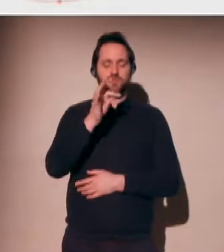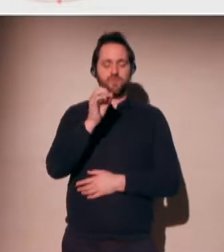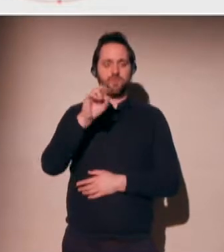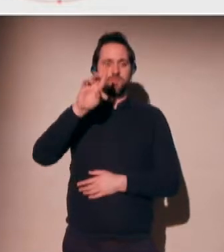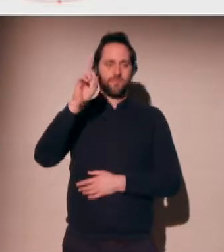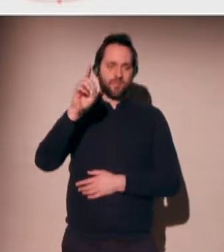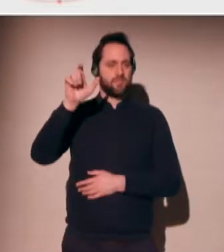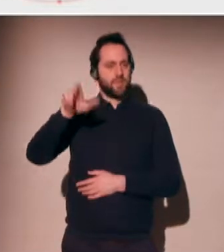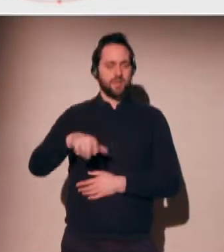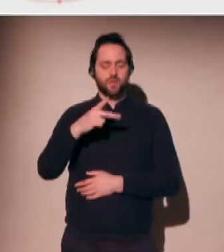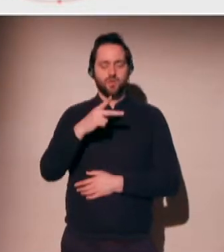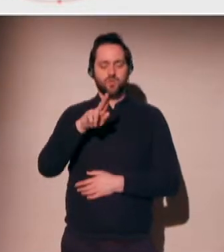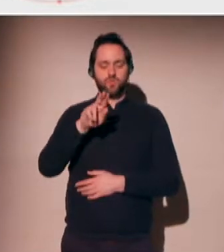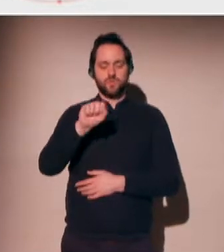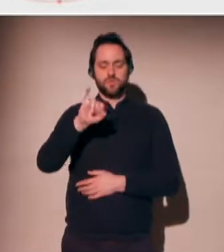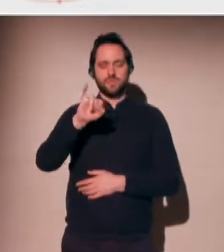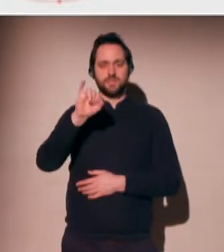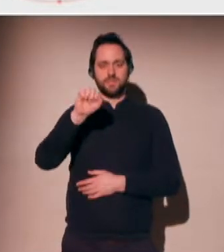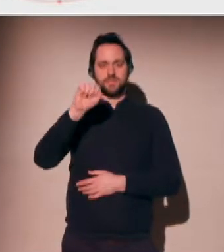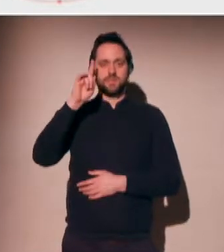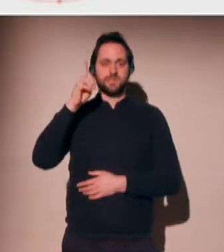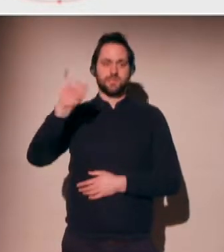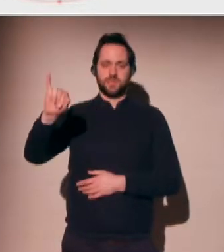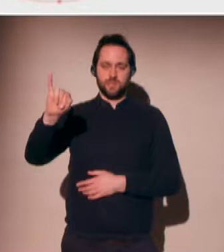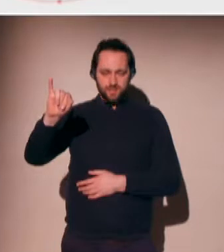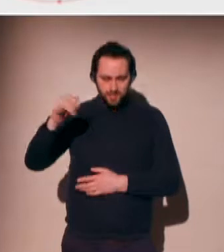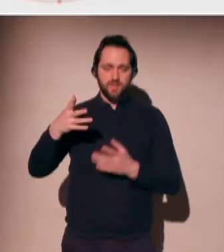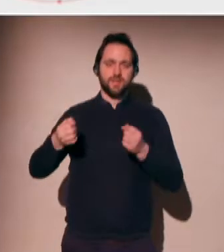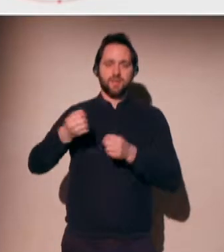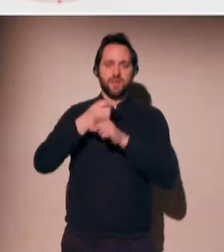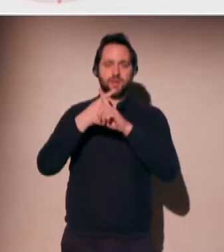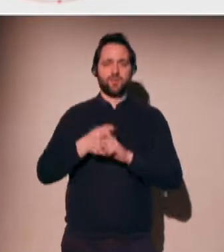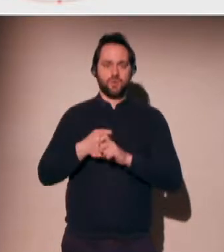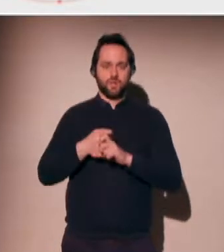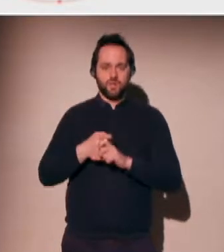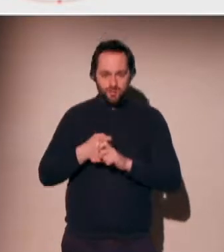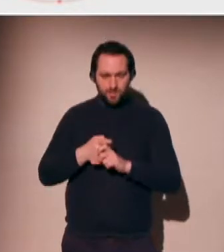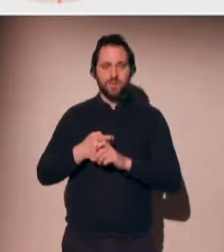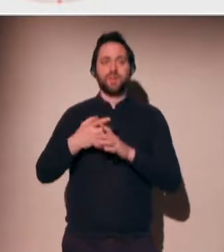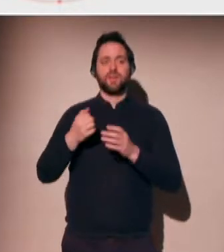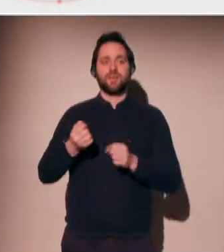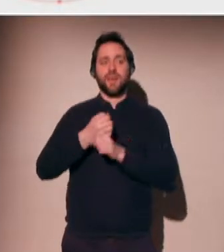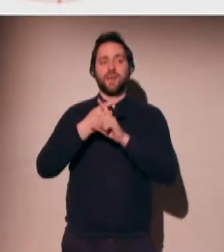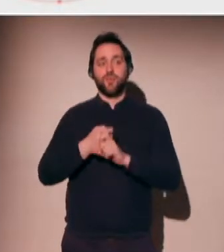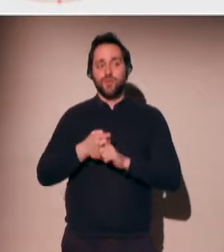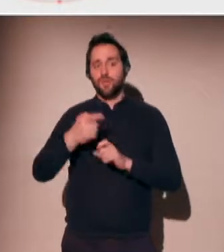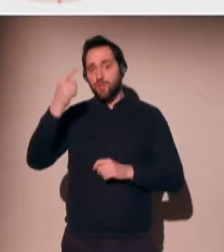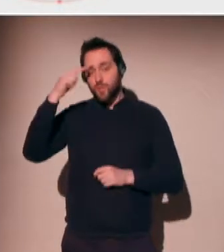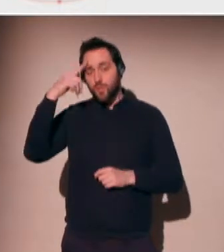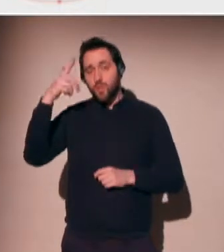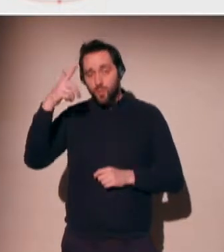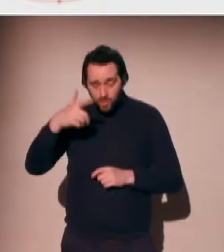que cet algorithme, en fonction du visage de la personne, permet de savoir si cette personne est ou non homosexuelle. Moi, je ne suis pas persuadée que ça fonctionne aussi bien qu'il